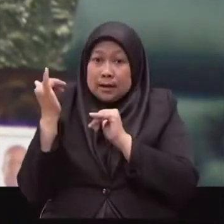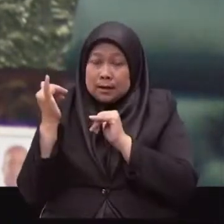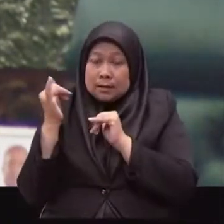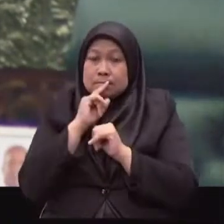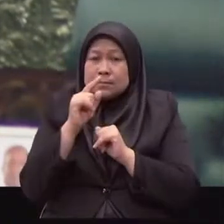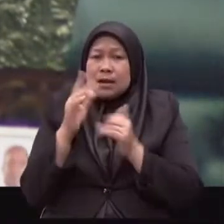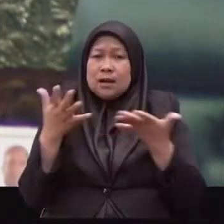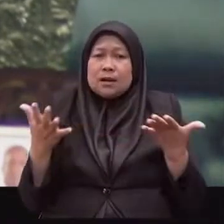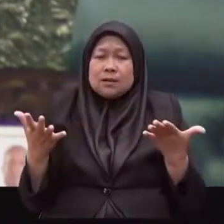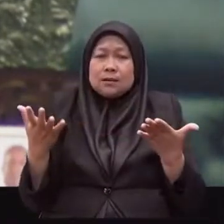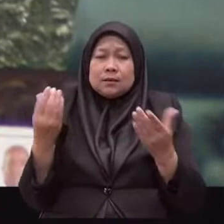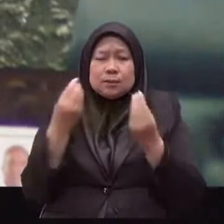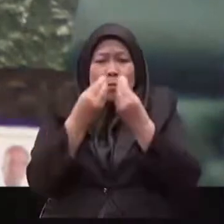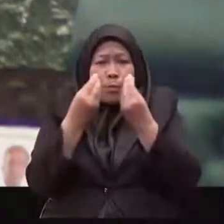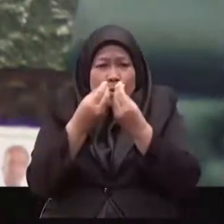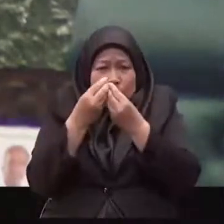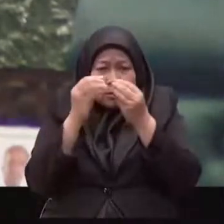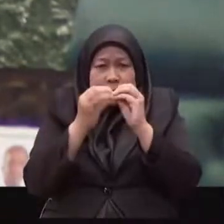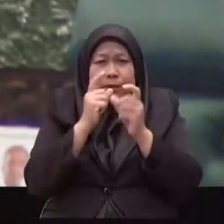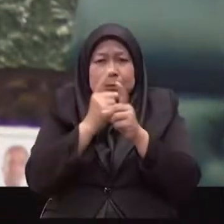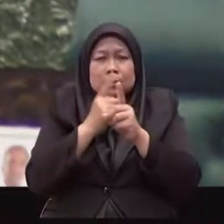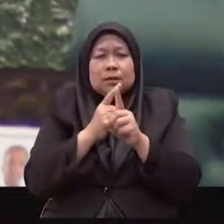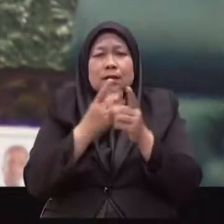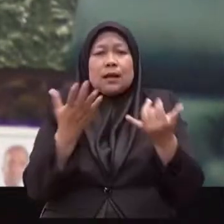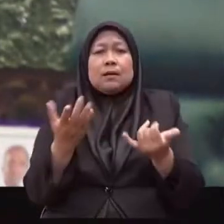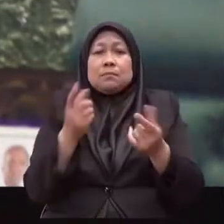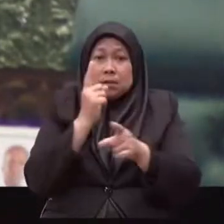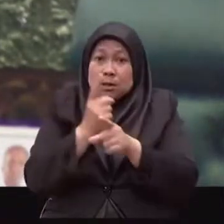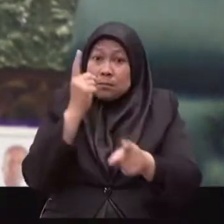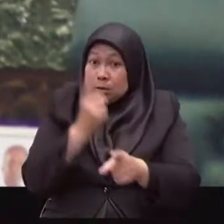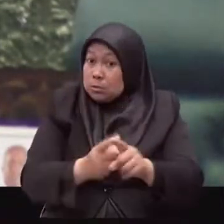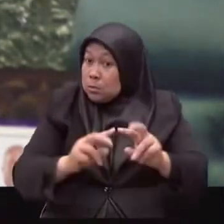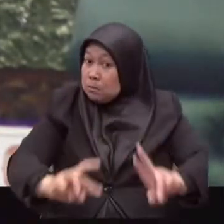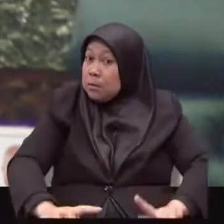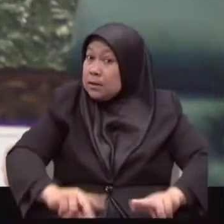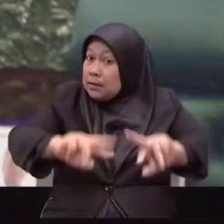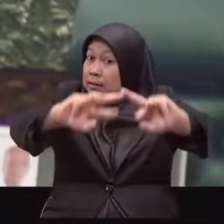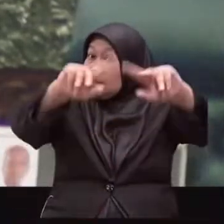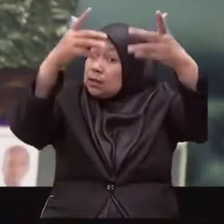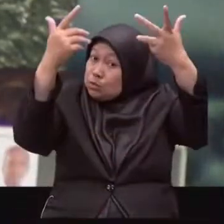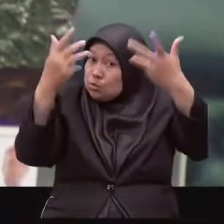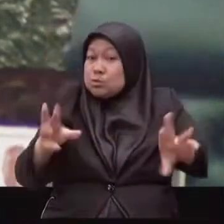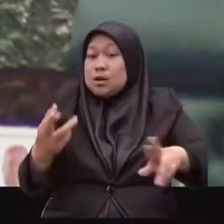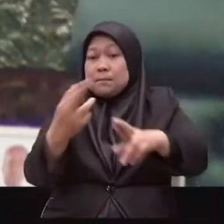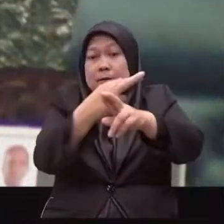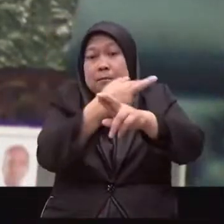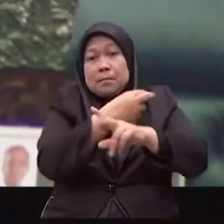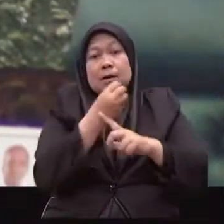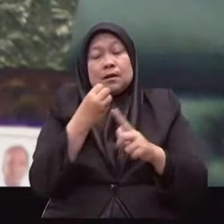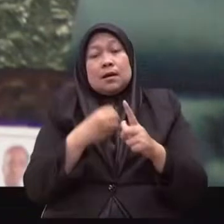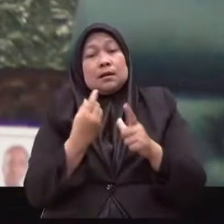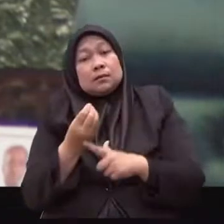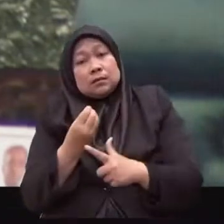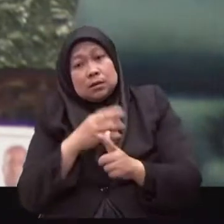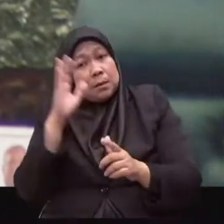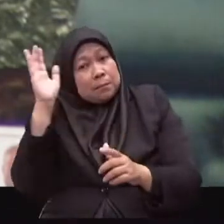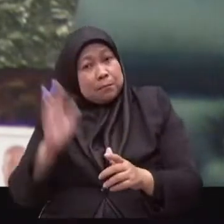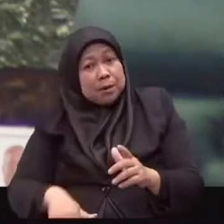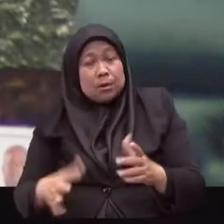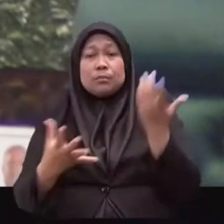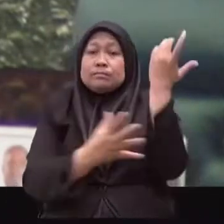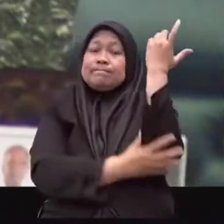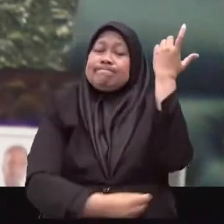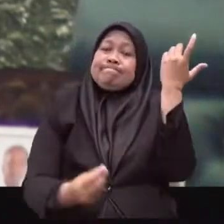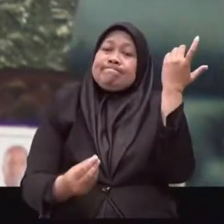dan memberi peruntukan sama ada dana Grand insentif kepada SNI tempatan supaya